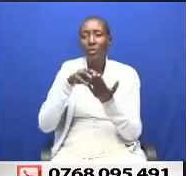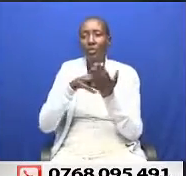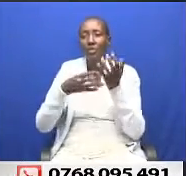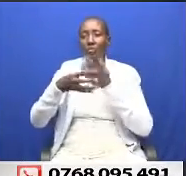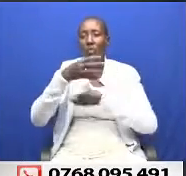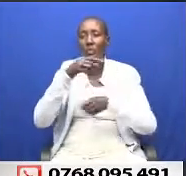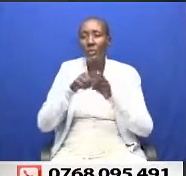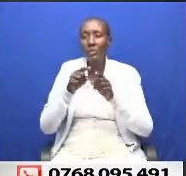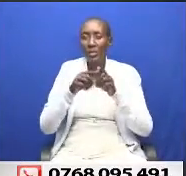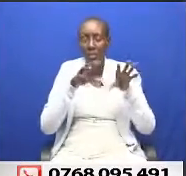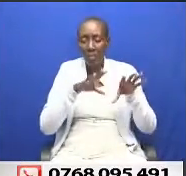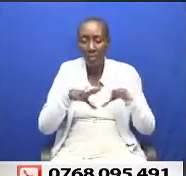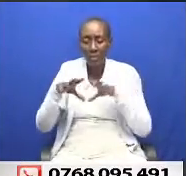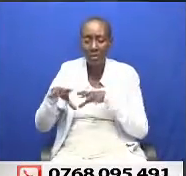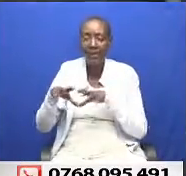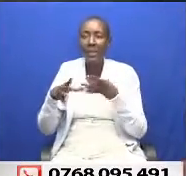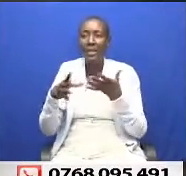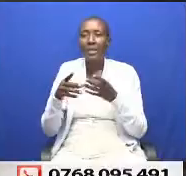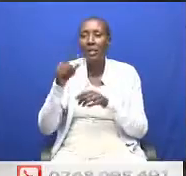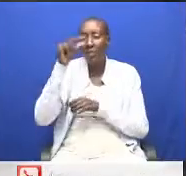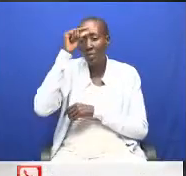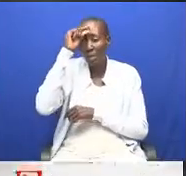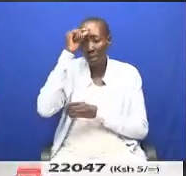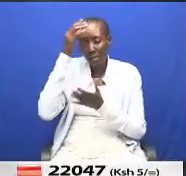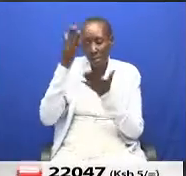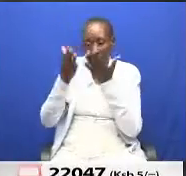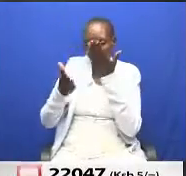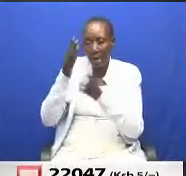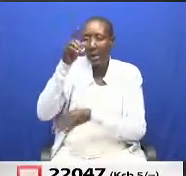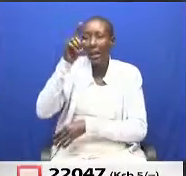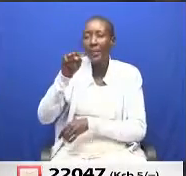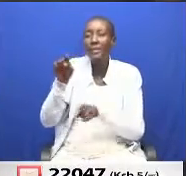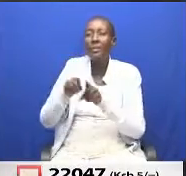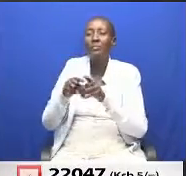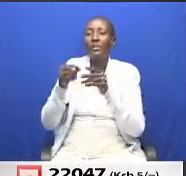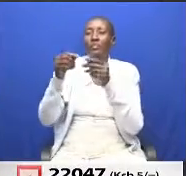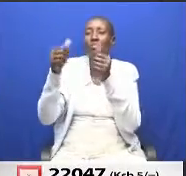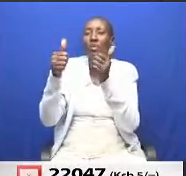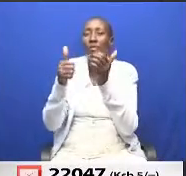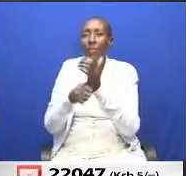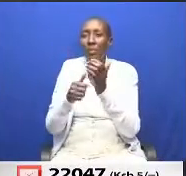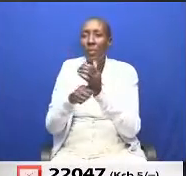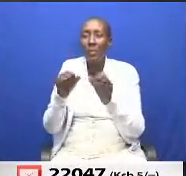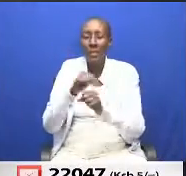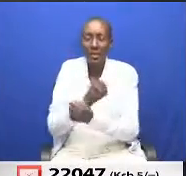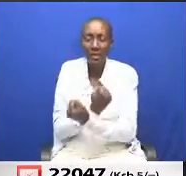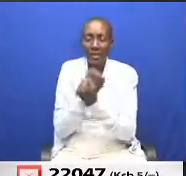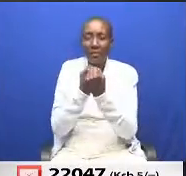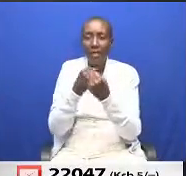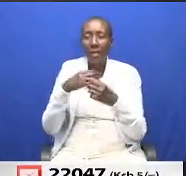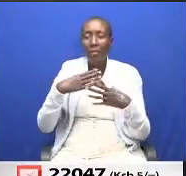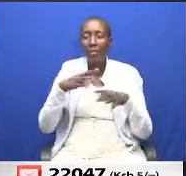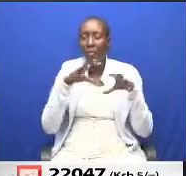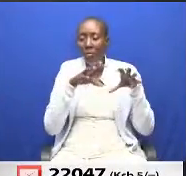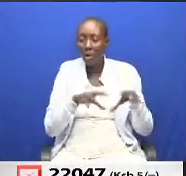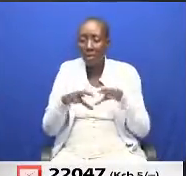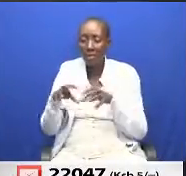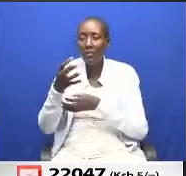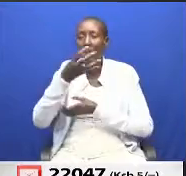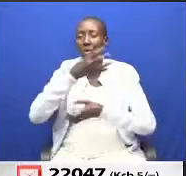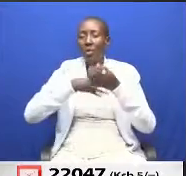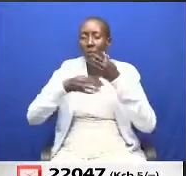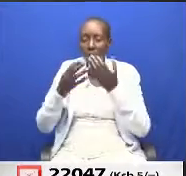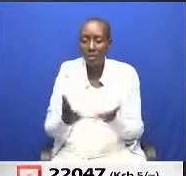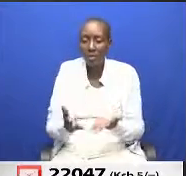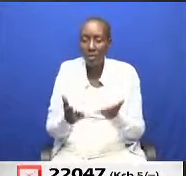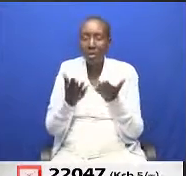wengi kwao, serikali imewekwa kwenye ratili kuwa lazima iingilie kati na kuwanusuru wananchi wanaoumia na uchumi uimarishwe